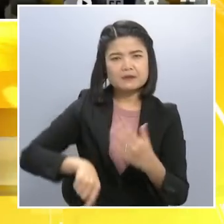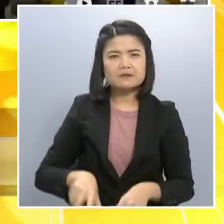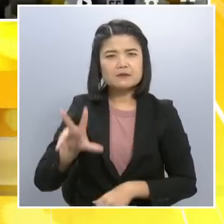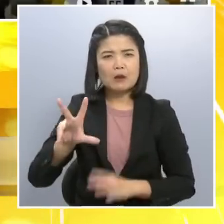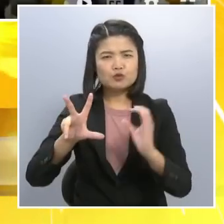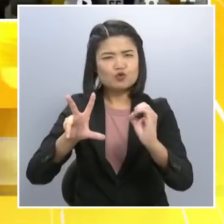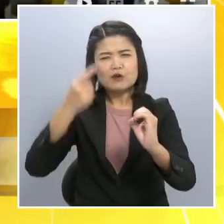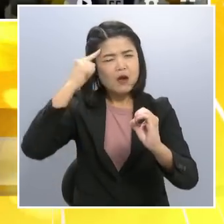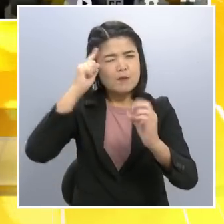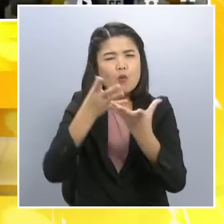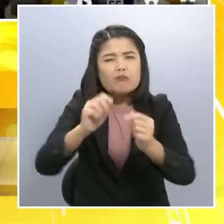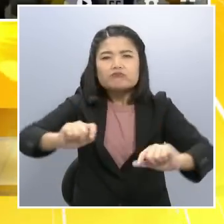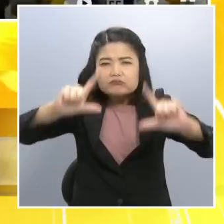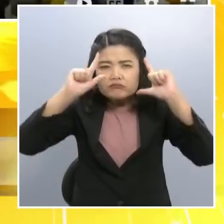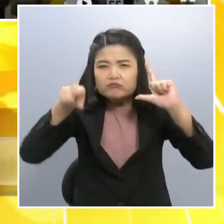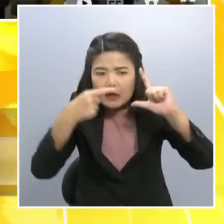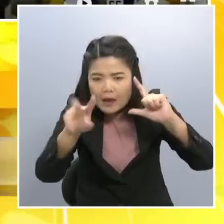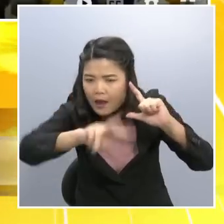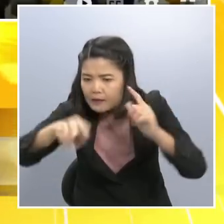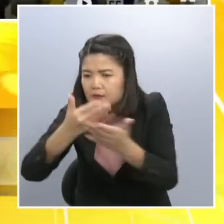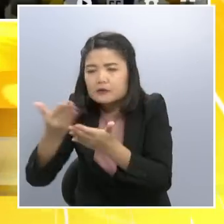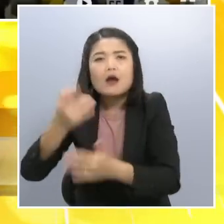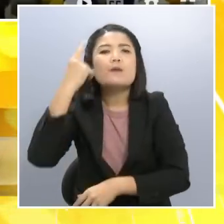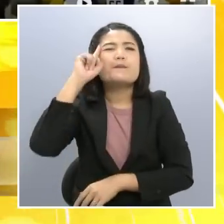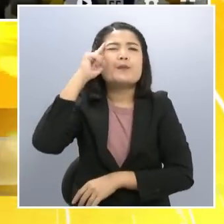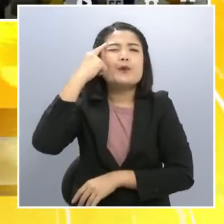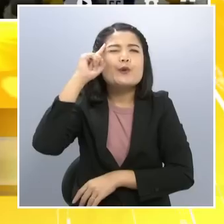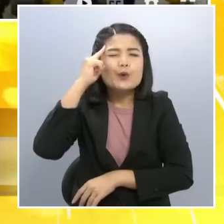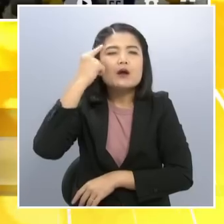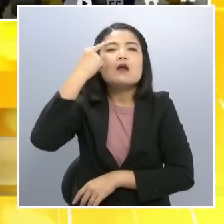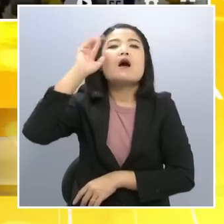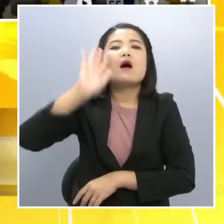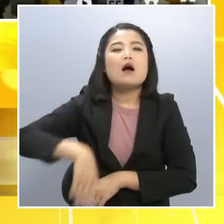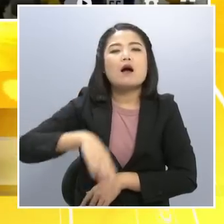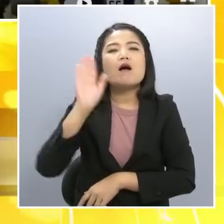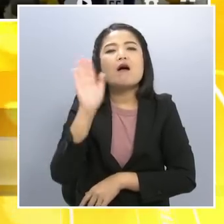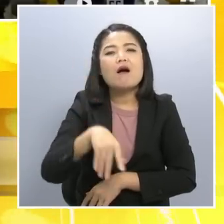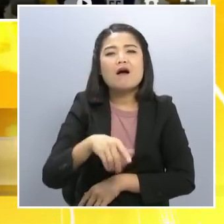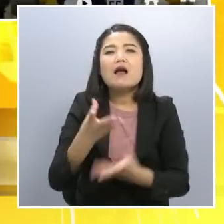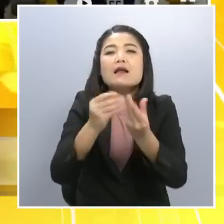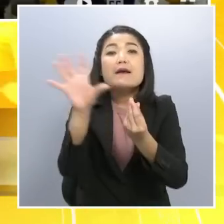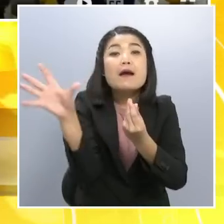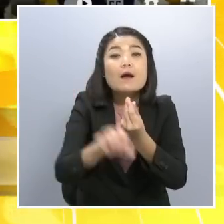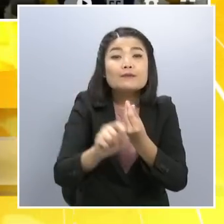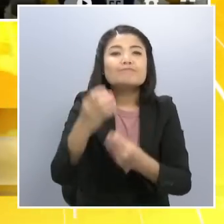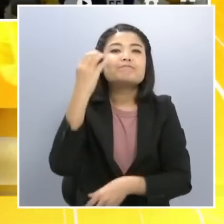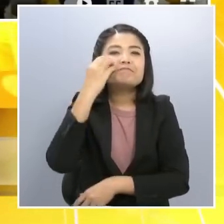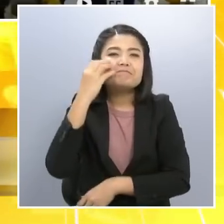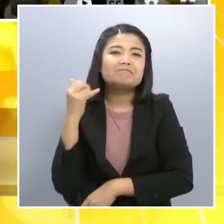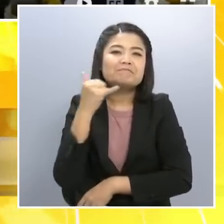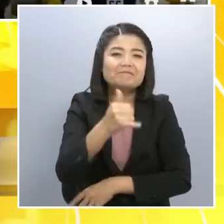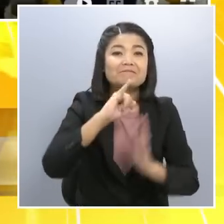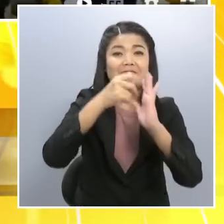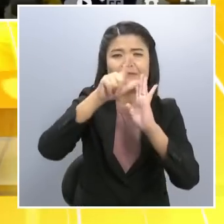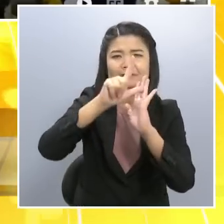ลขดังเป็นเลขที่มีคนจับตาท่านบอกท่านไม่รู ้ไปอยู่ไหนมาม ารู้ทีหลังว่าอ๋อเป็นเลขที่มาจากคุณพิธาลงพื้นที่ก็ตกใจแต่ก็ย้ำ